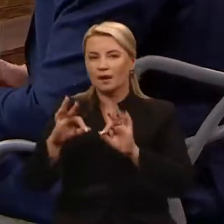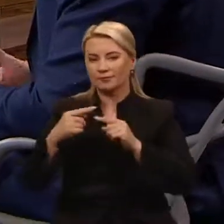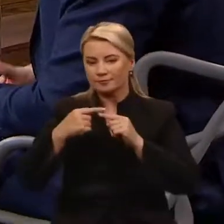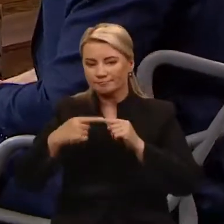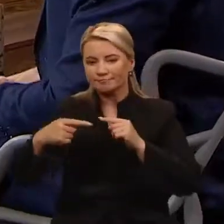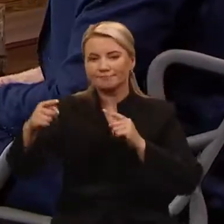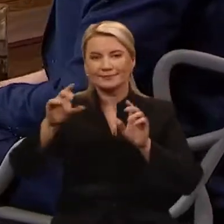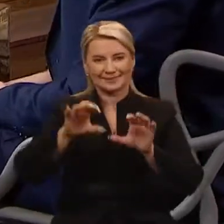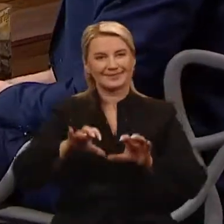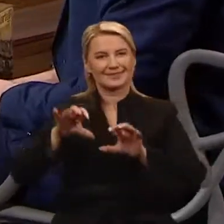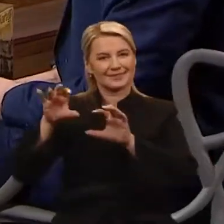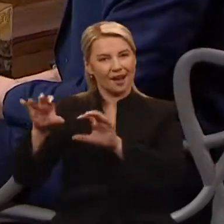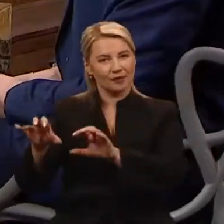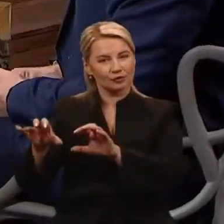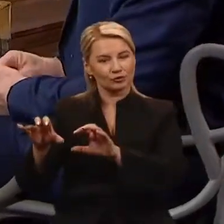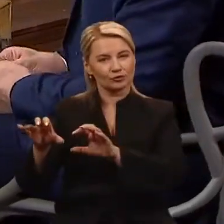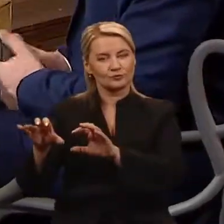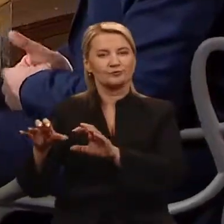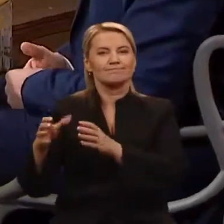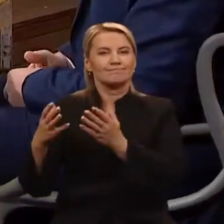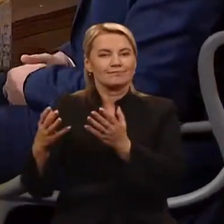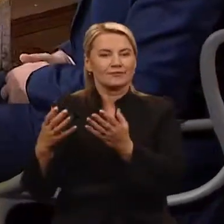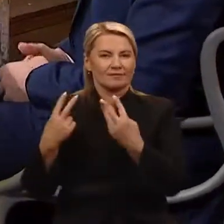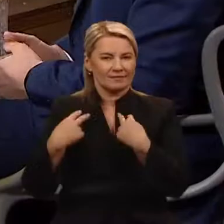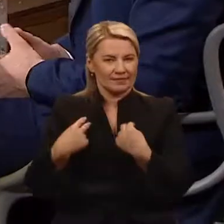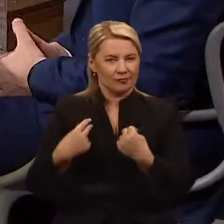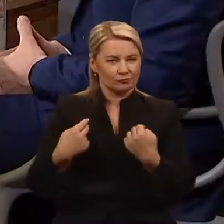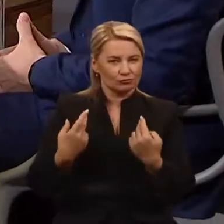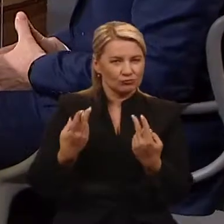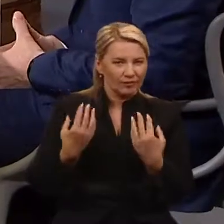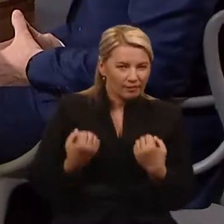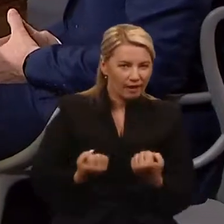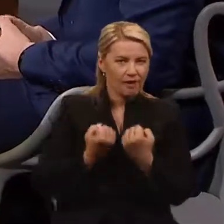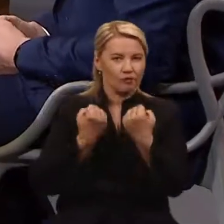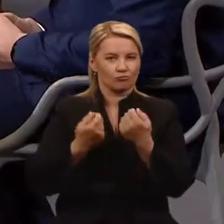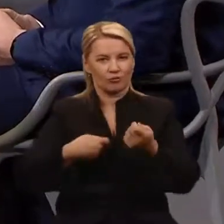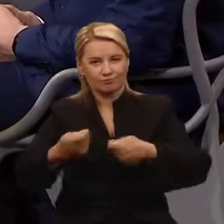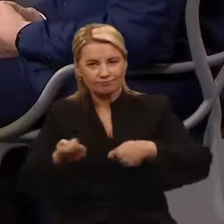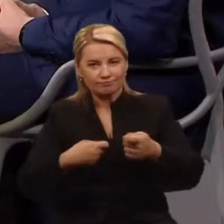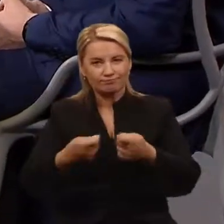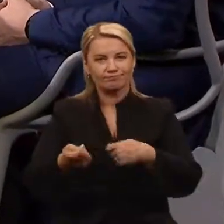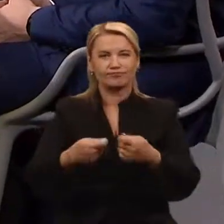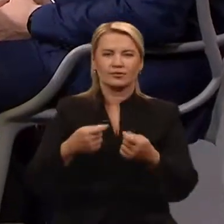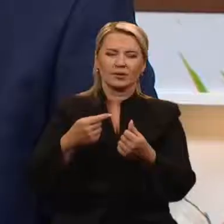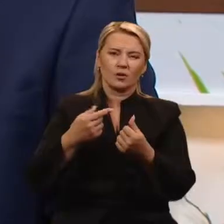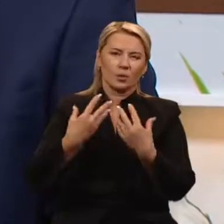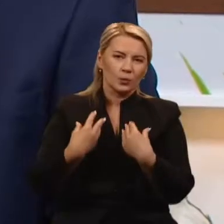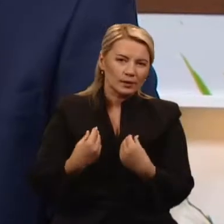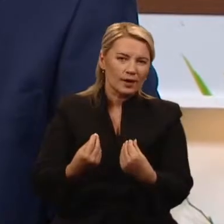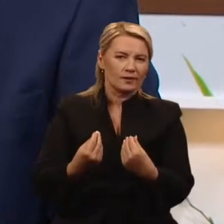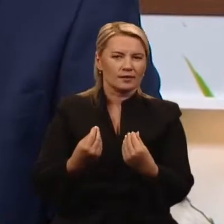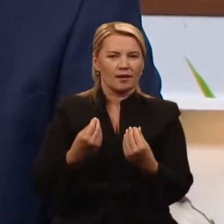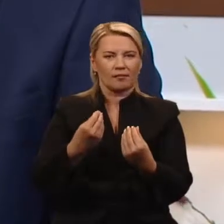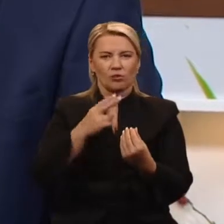školáků finančně docela zatěžující a jak to všecko zvládnout co nejelegantněji. Davide, už jsme si říkali, že těch výdajů je